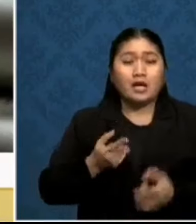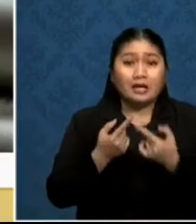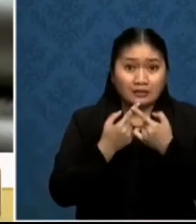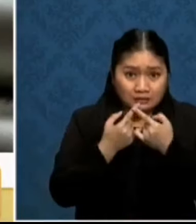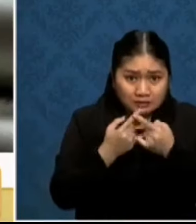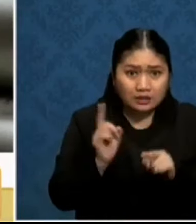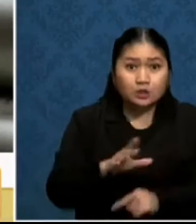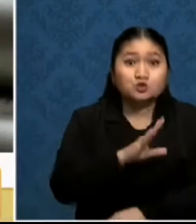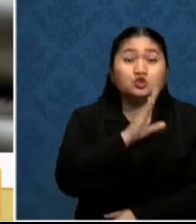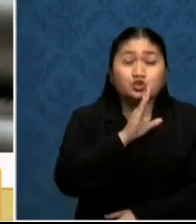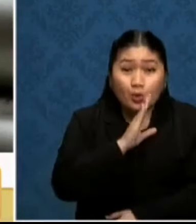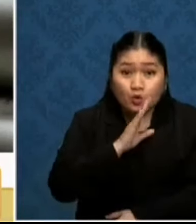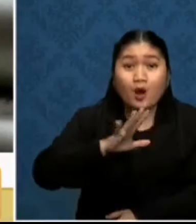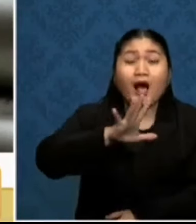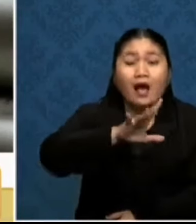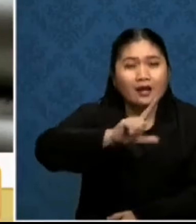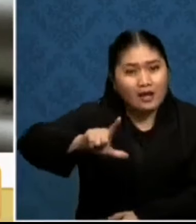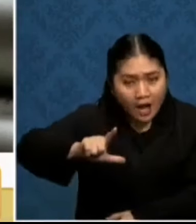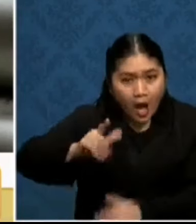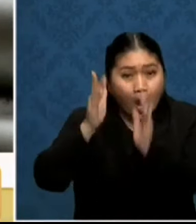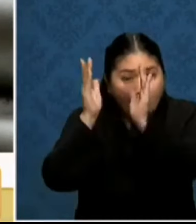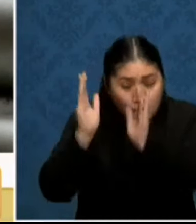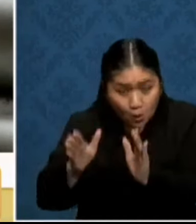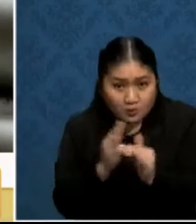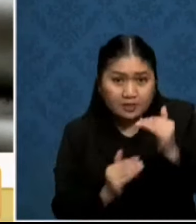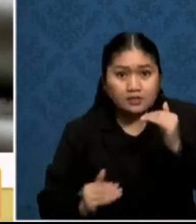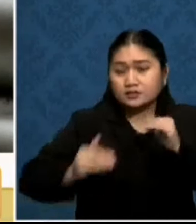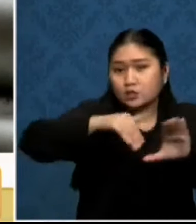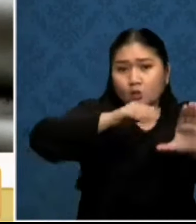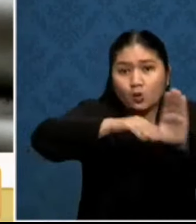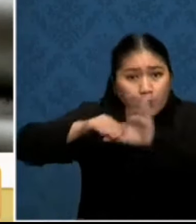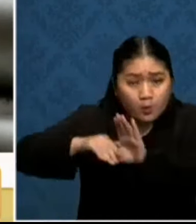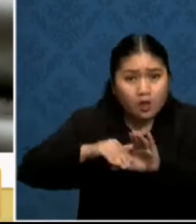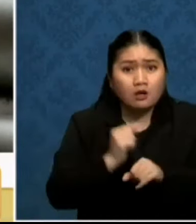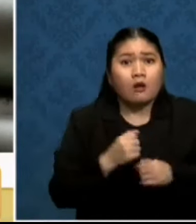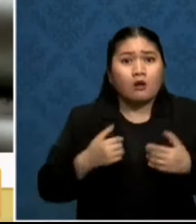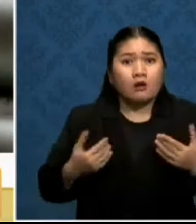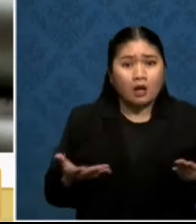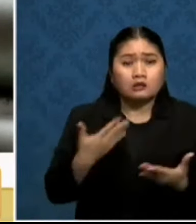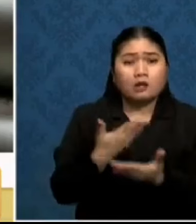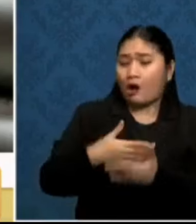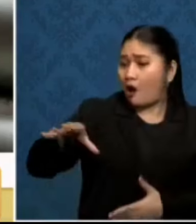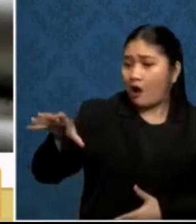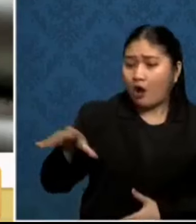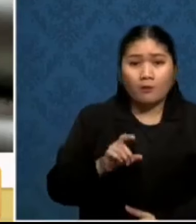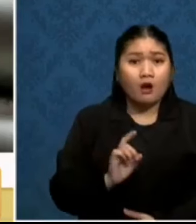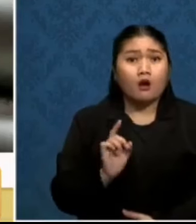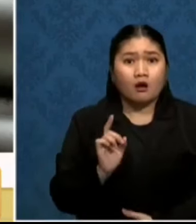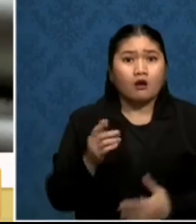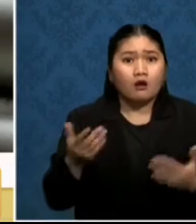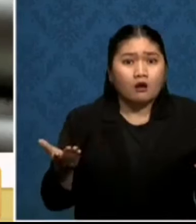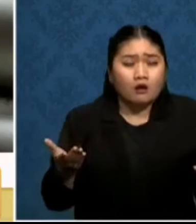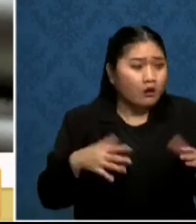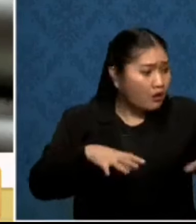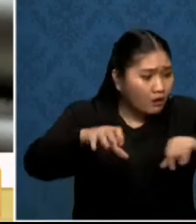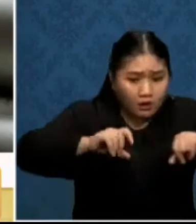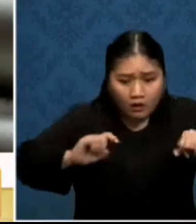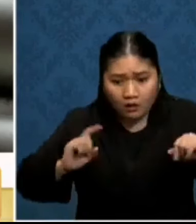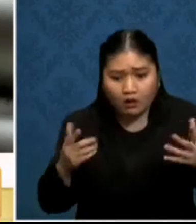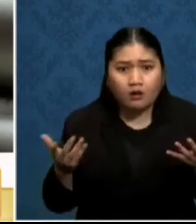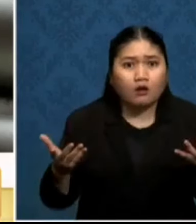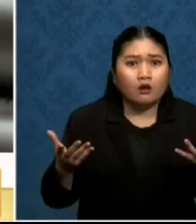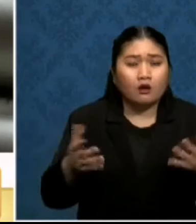ว่าแล้วถ้า 5ล้านคนเกิดมาใช้สิทธิ์ล่ะครับท่านจะเอาเงินไหนอีก